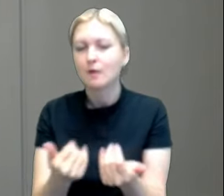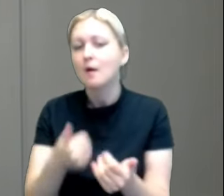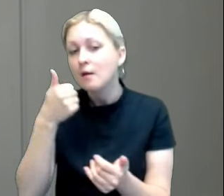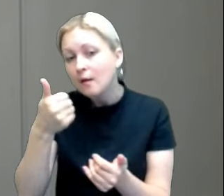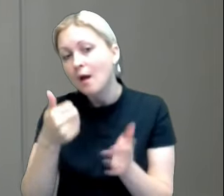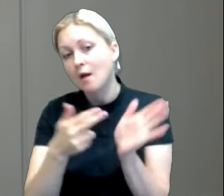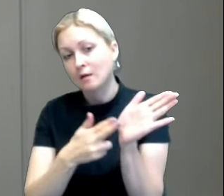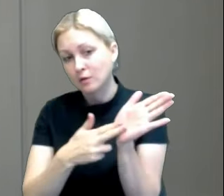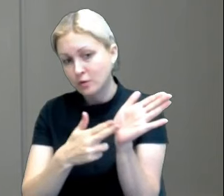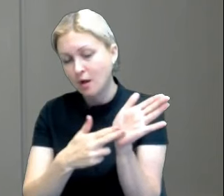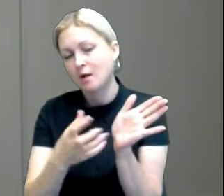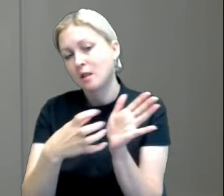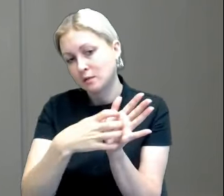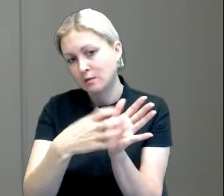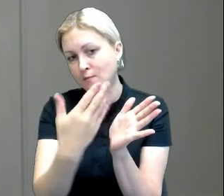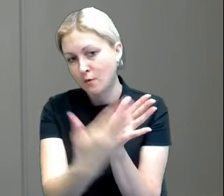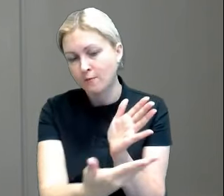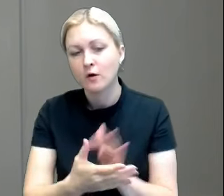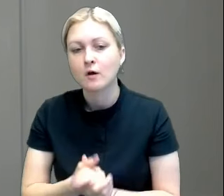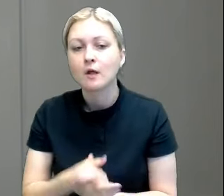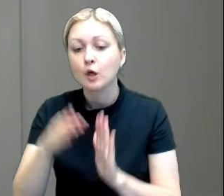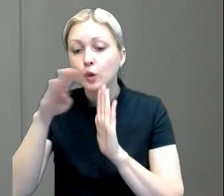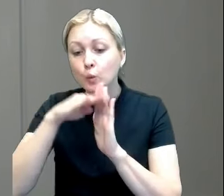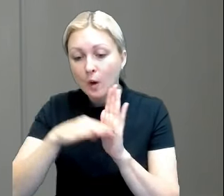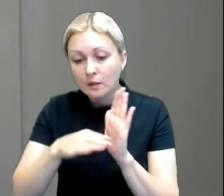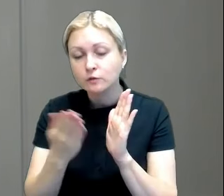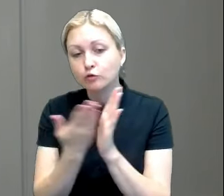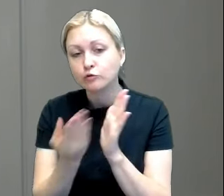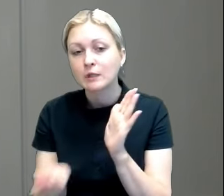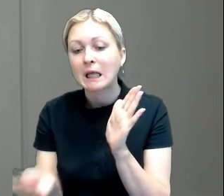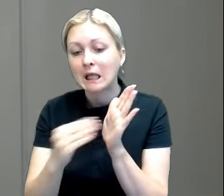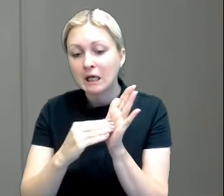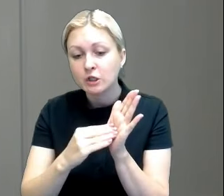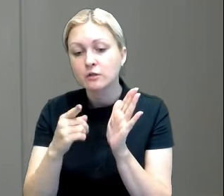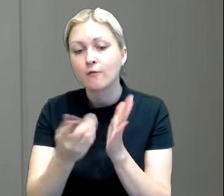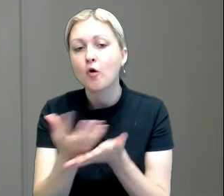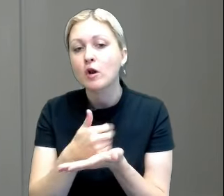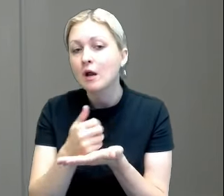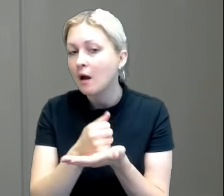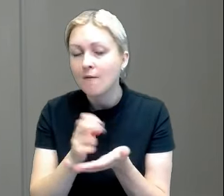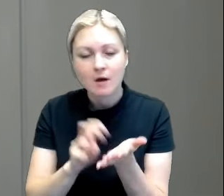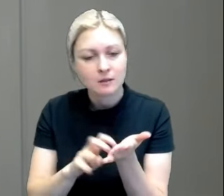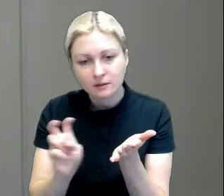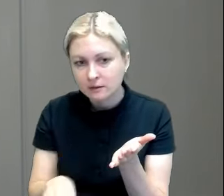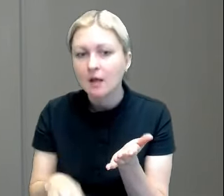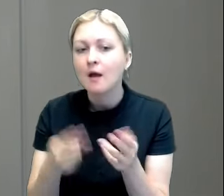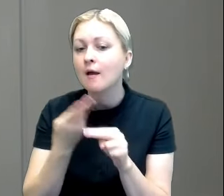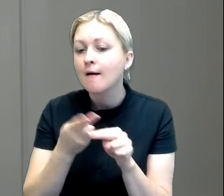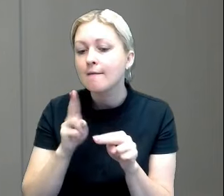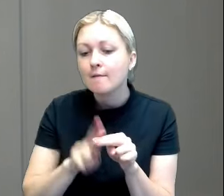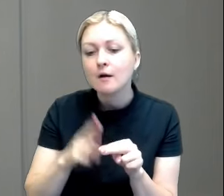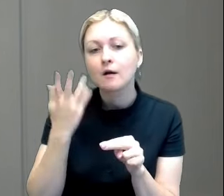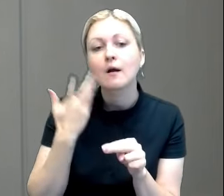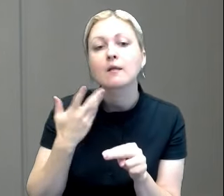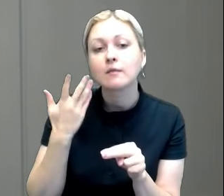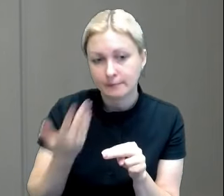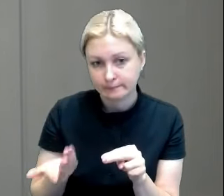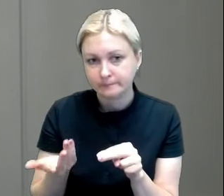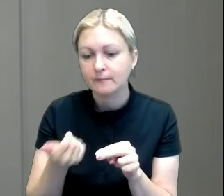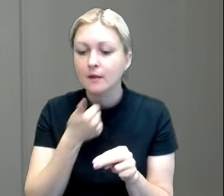yra ir įrašyta kada apskritai šita rinkliava nerenkama tai kai yra sakykim tokie